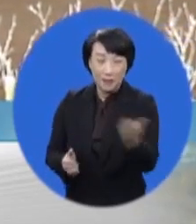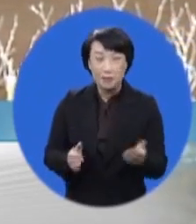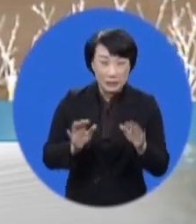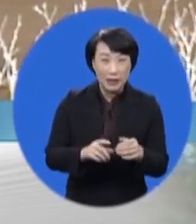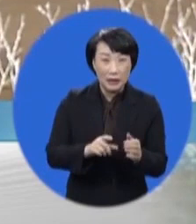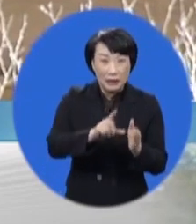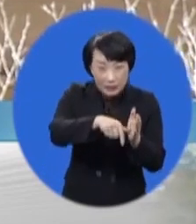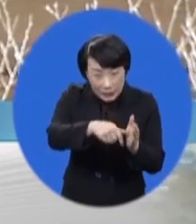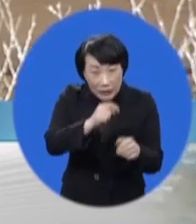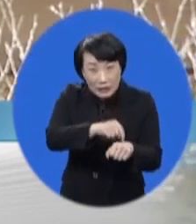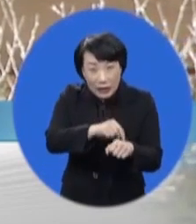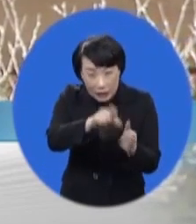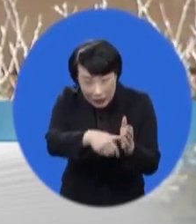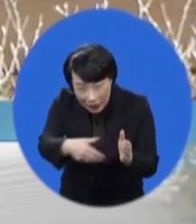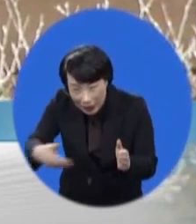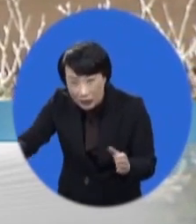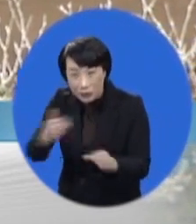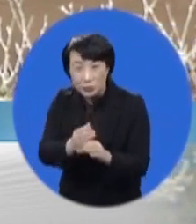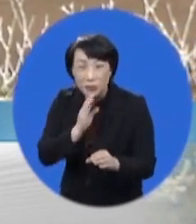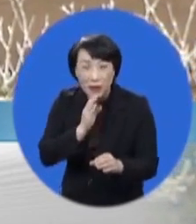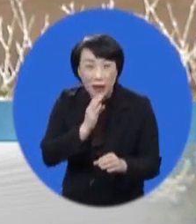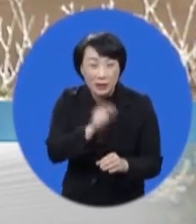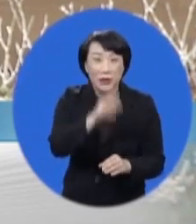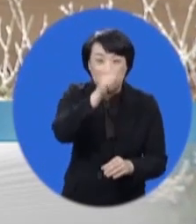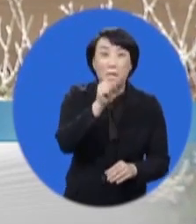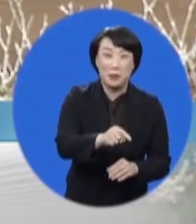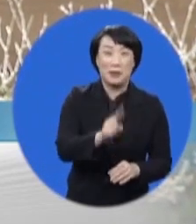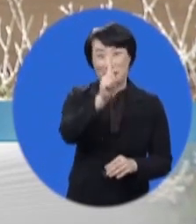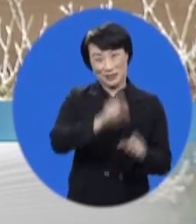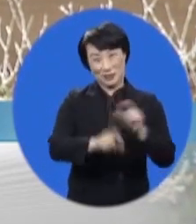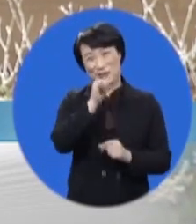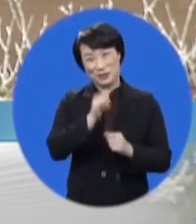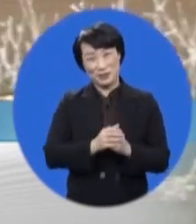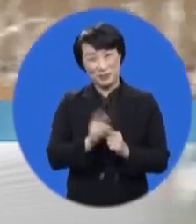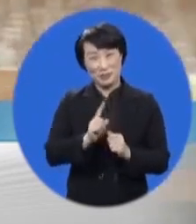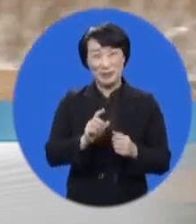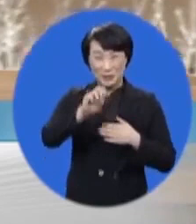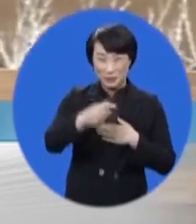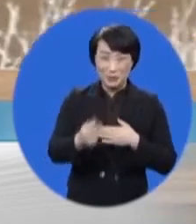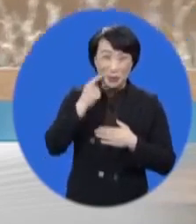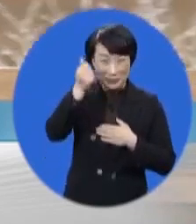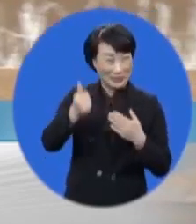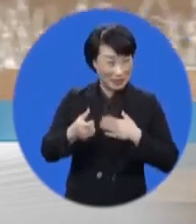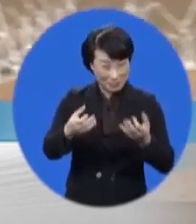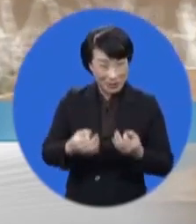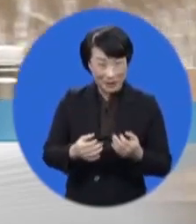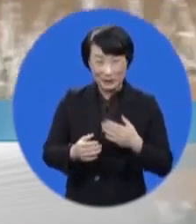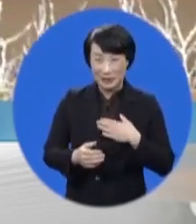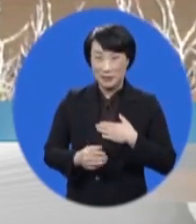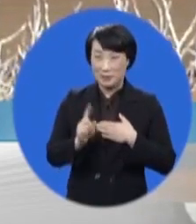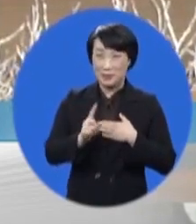지나간다는 속성을 지닌 세월의 장점이 또 하나 있지요. 예, 윤석준 목사 같은 사람은